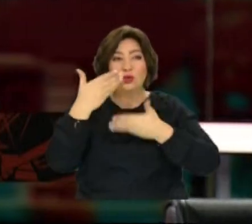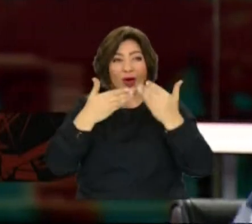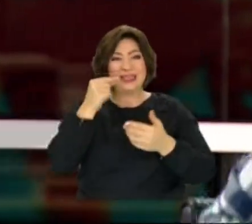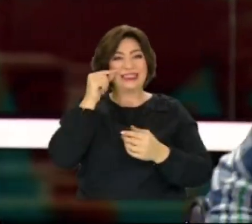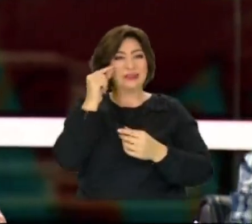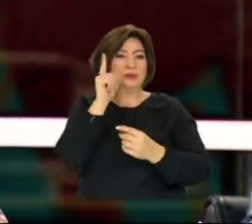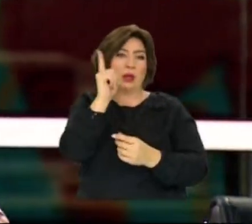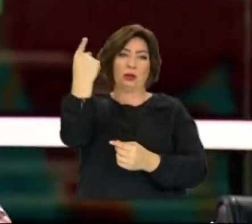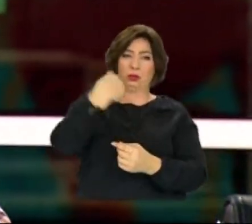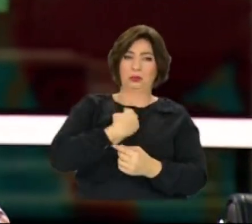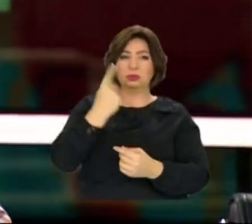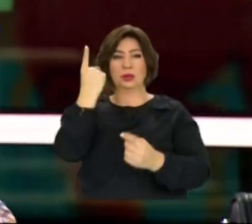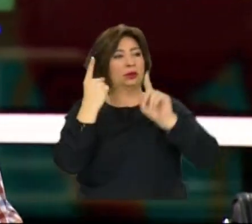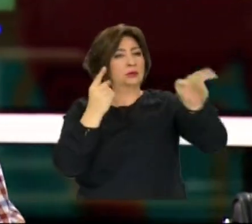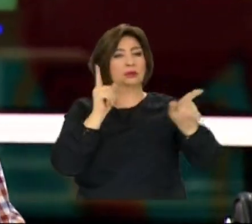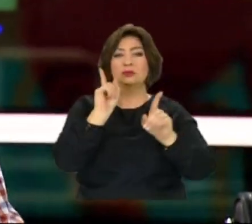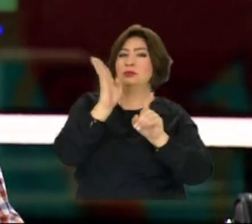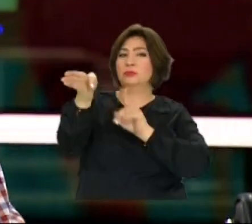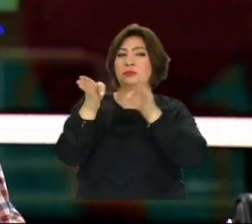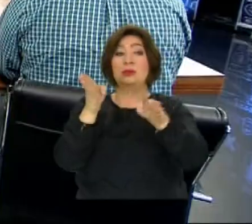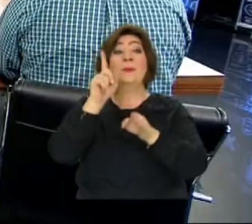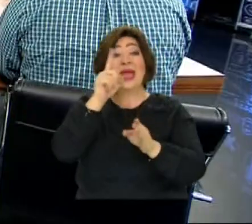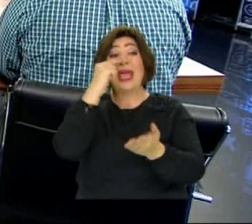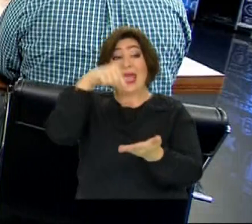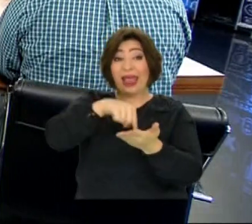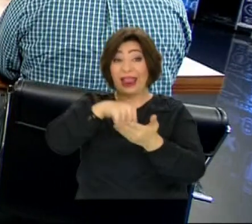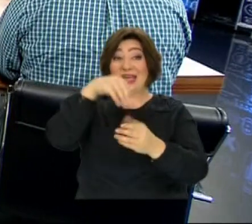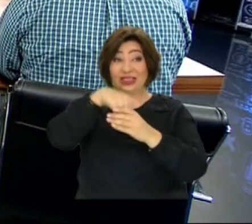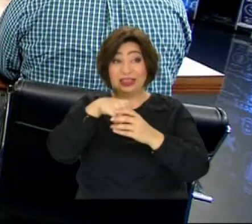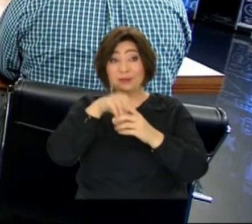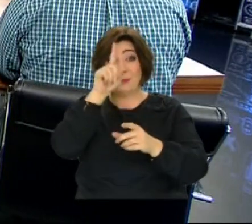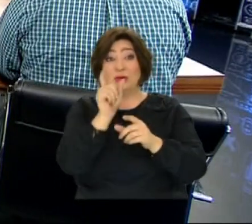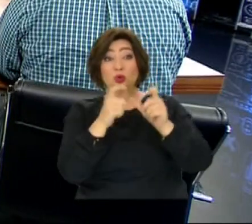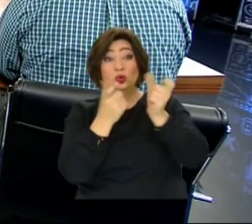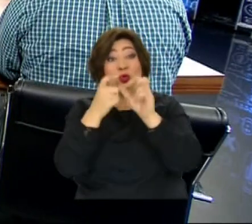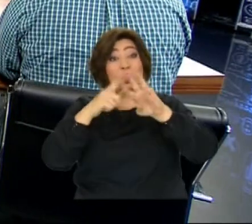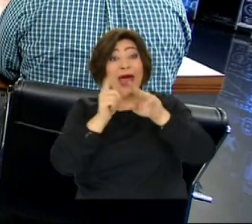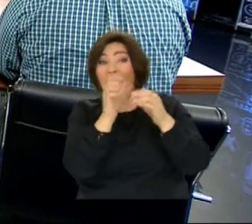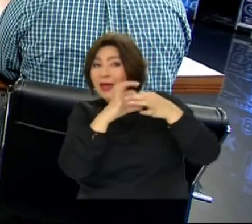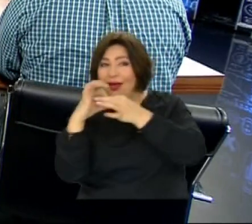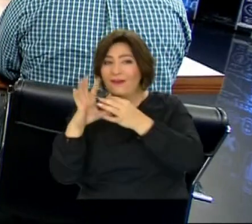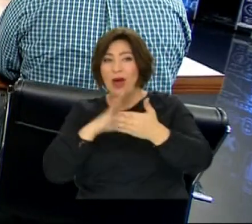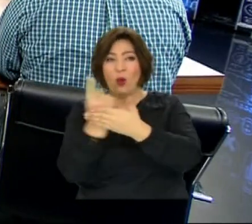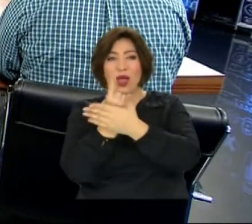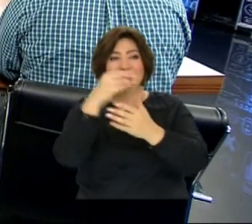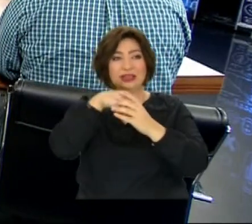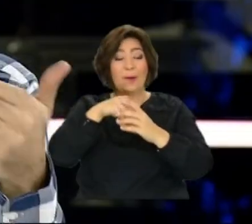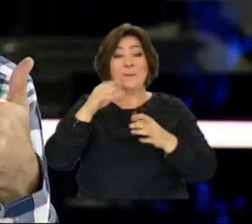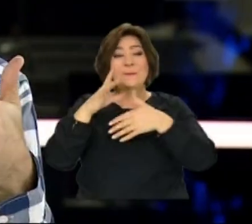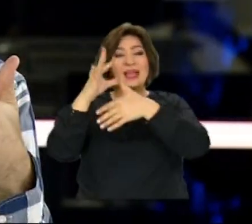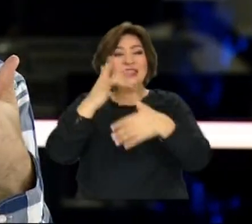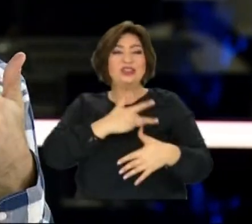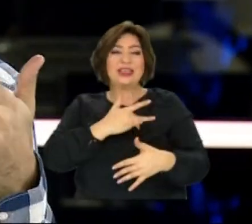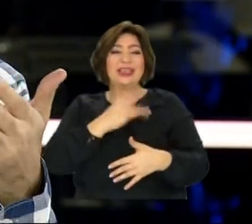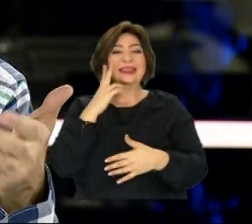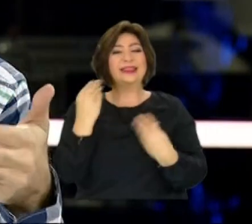tekil gidebilir o tabii. Bir de inananlar için var. Yani Nahl suresinin 32. ayetinde melekler canlılarını temiz